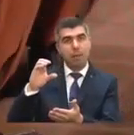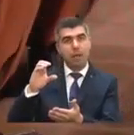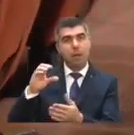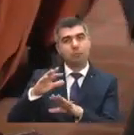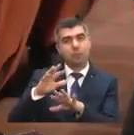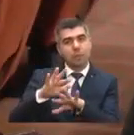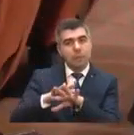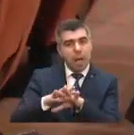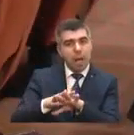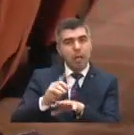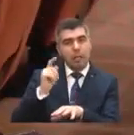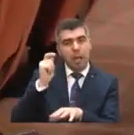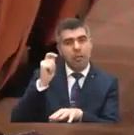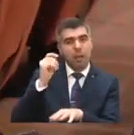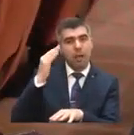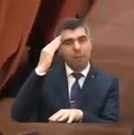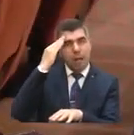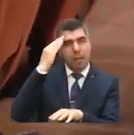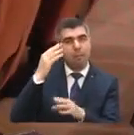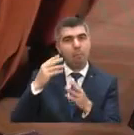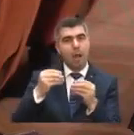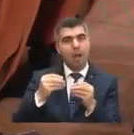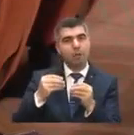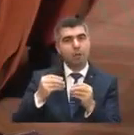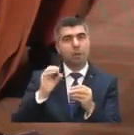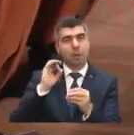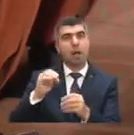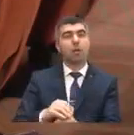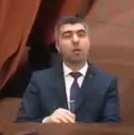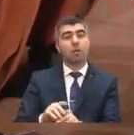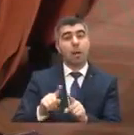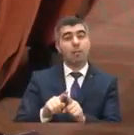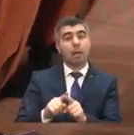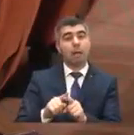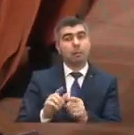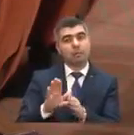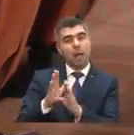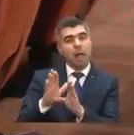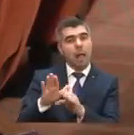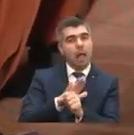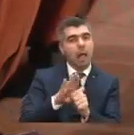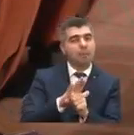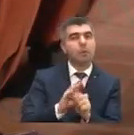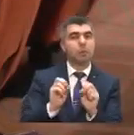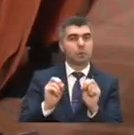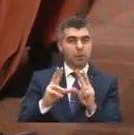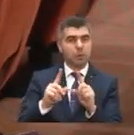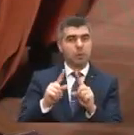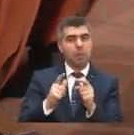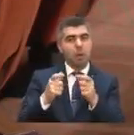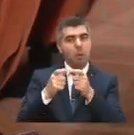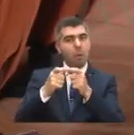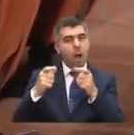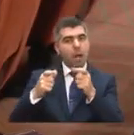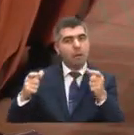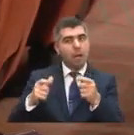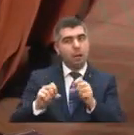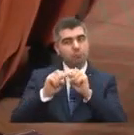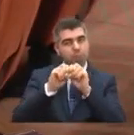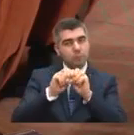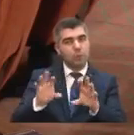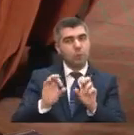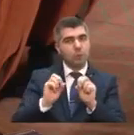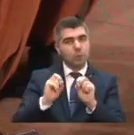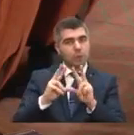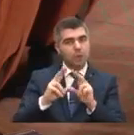سلاط، طنجه، مراكش، فاس، هذو اللي عندنا فيهم واحد النوع ديال الضغط. ونعمل على اساس اننا نوسعوا المجال ديال الخدمات من خلال المعلوماتيه، ثم